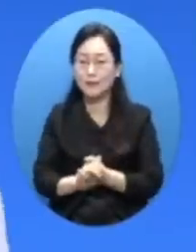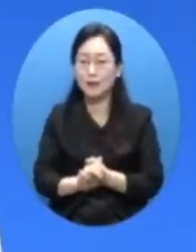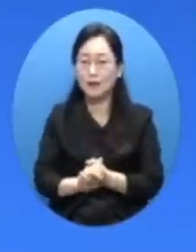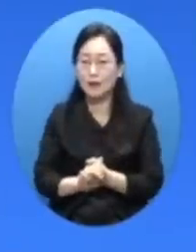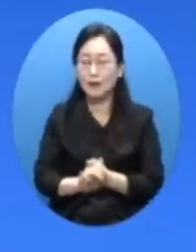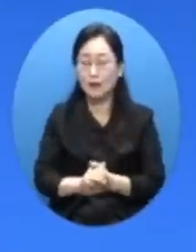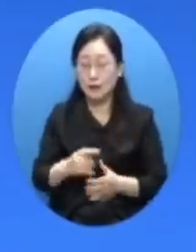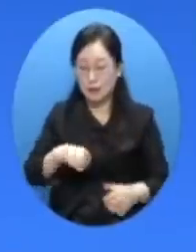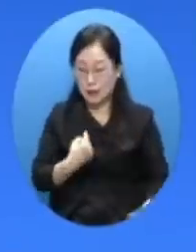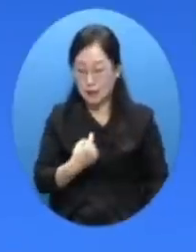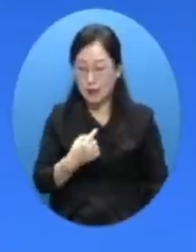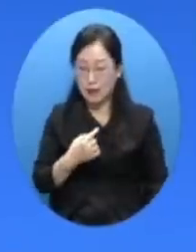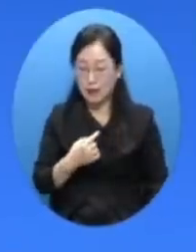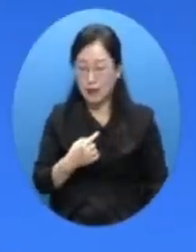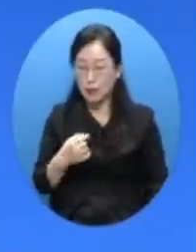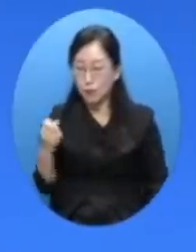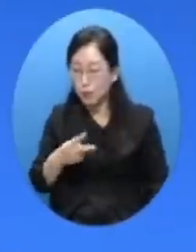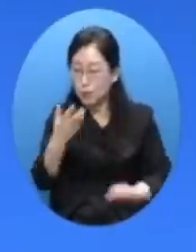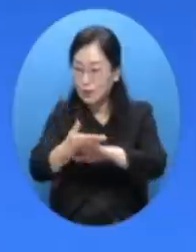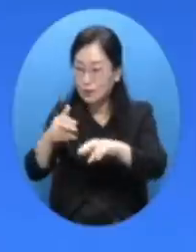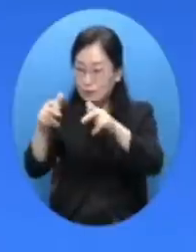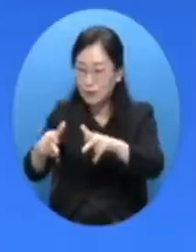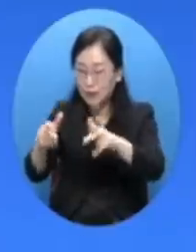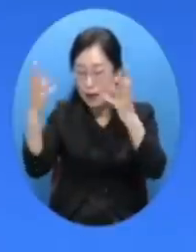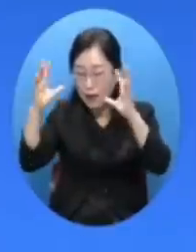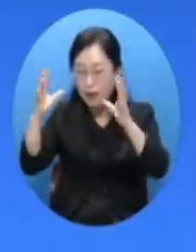아니라 다른 장애 아이들 함께